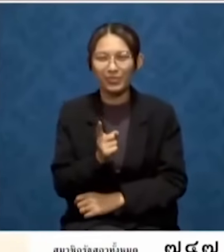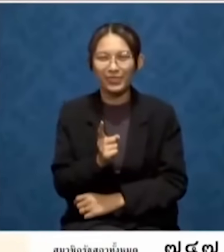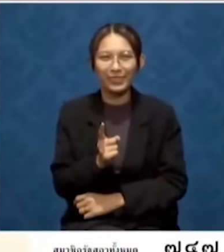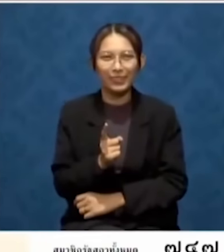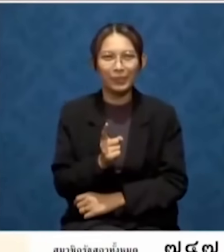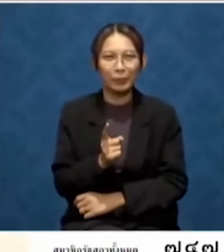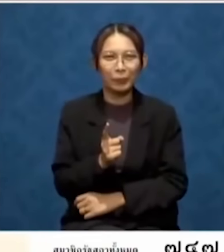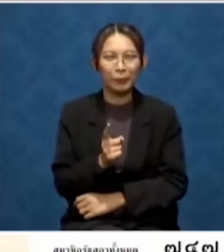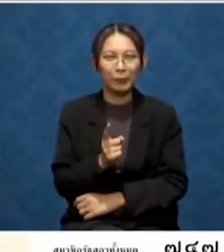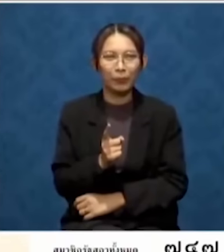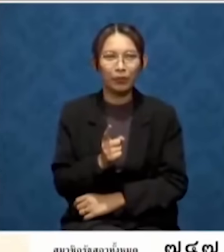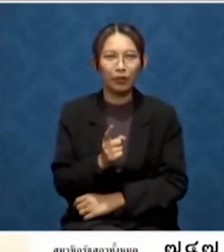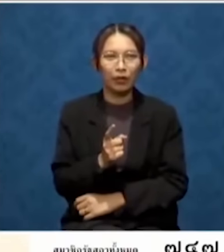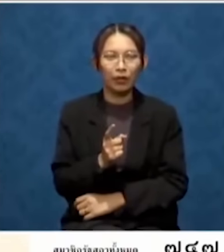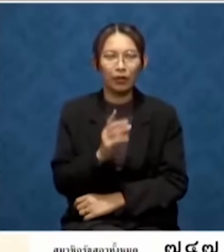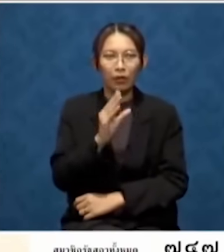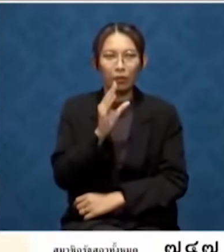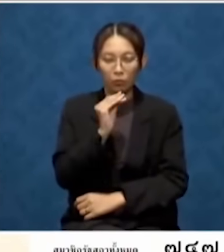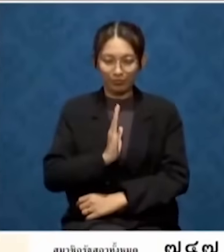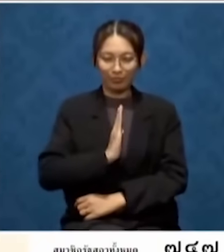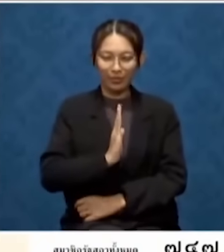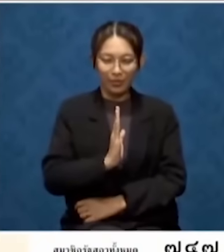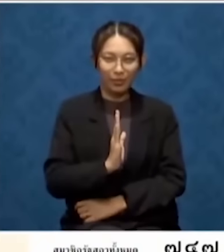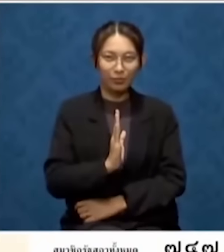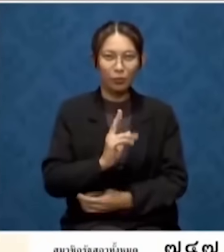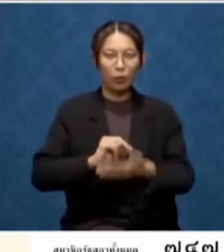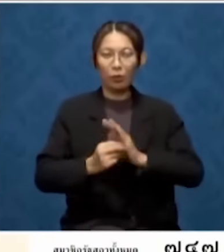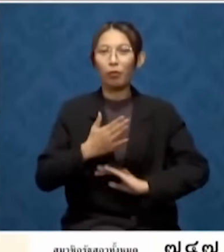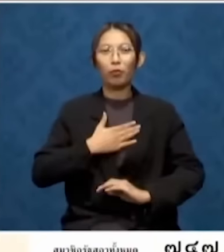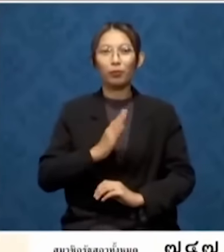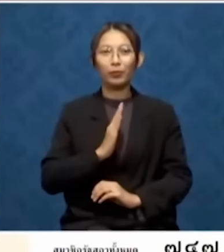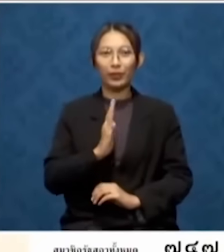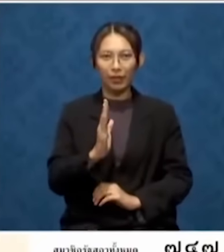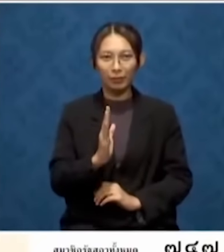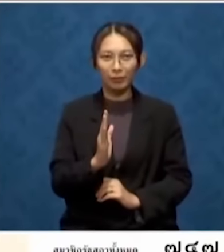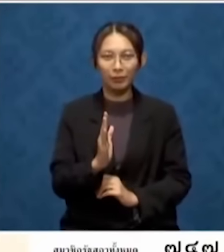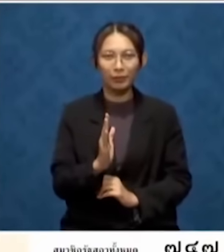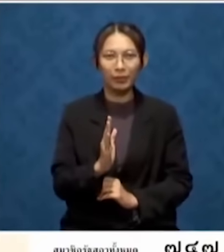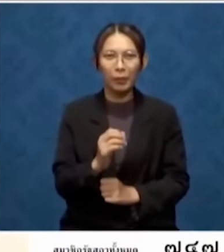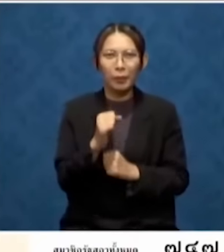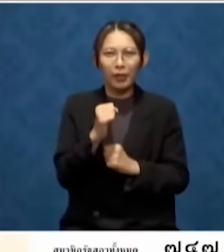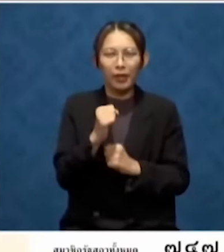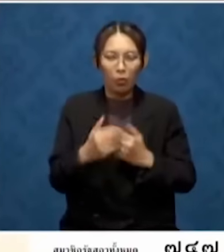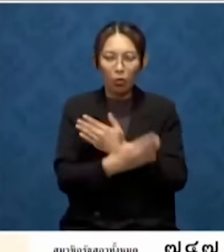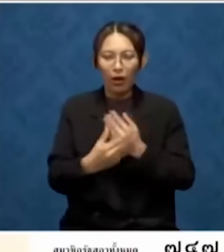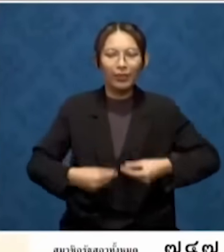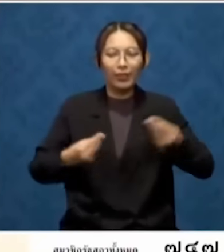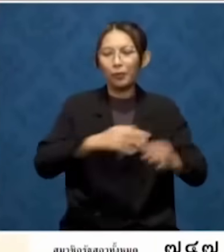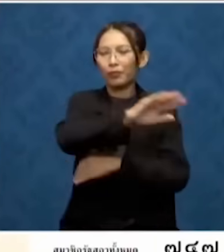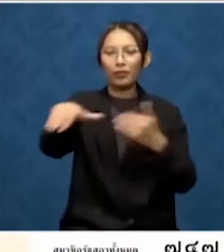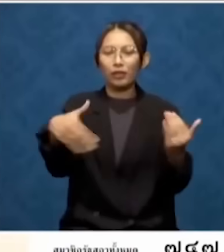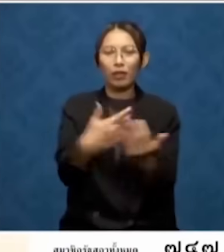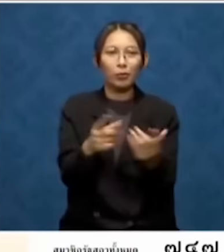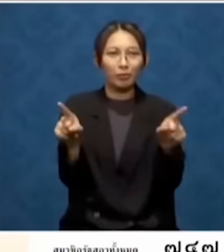เราพูดอย่างเป็นกลางอีกครั้งหนึ่งว่าผมวางตัวเป็นกลางแล้วก็พยายามให้โอกาสกับทุกท่าน